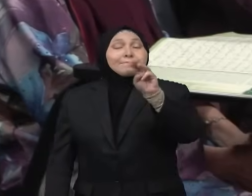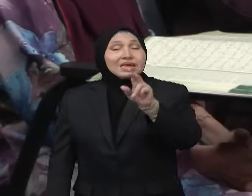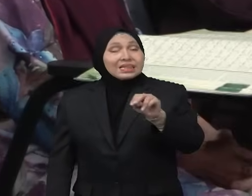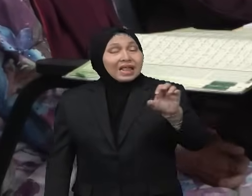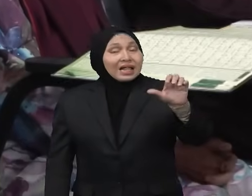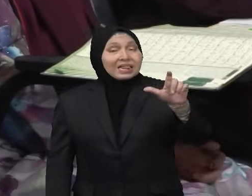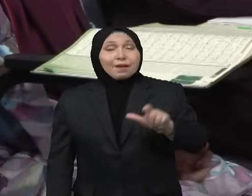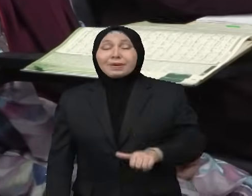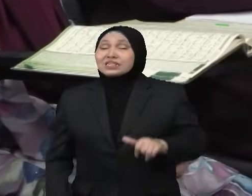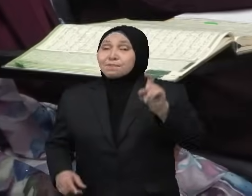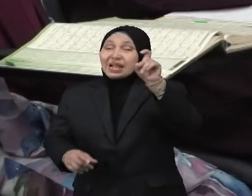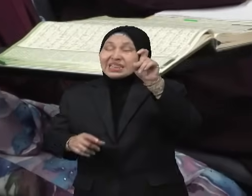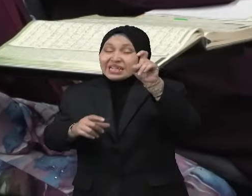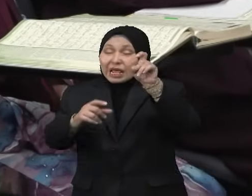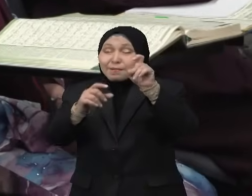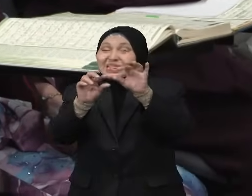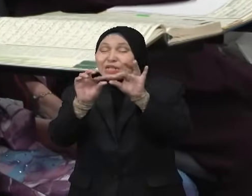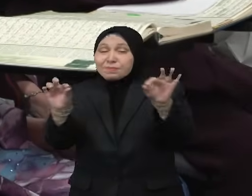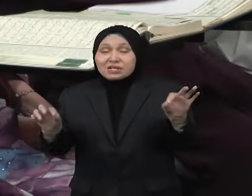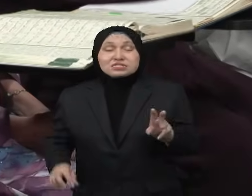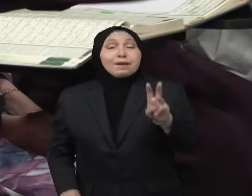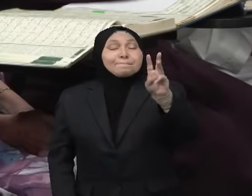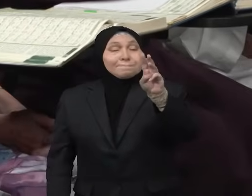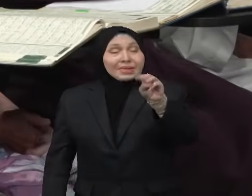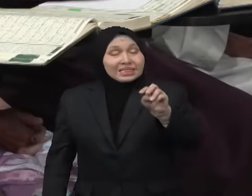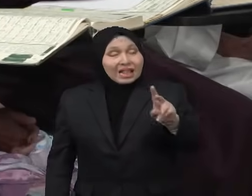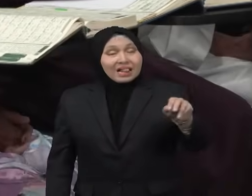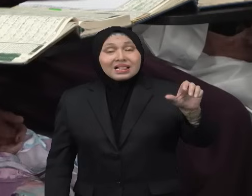Minari. Masa mati tu dah nipis. Minari. Begitu.